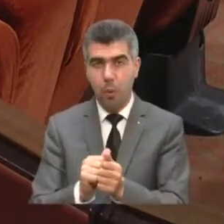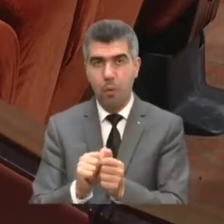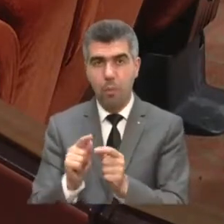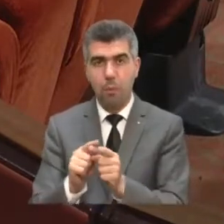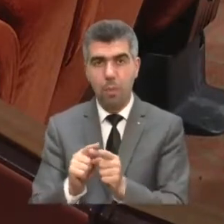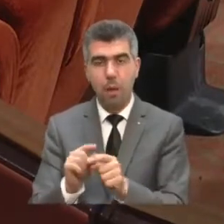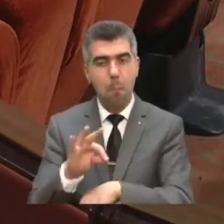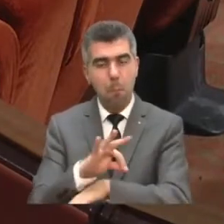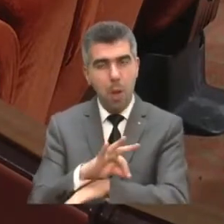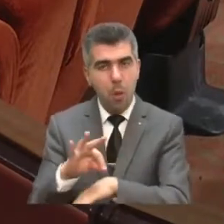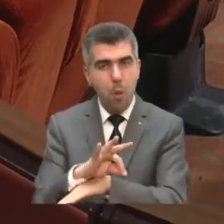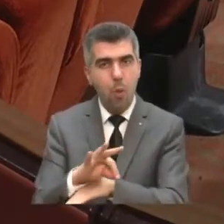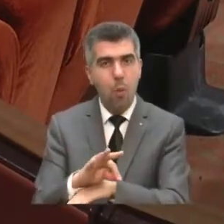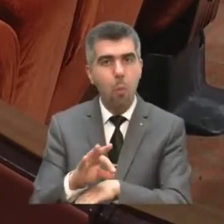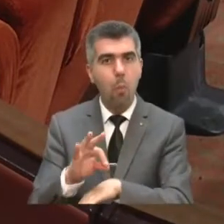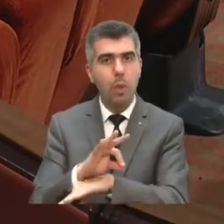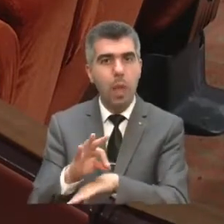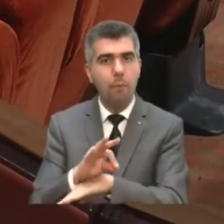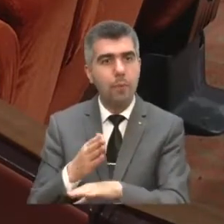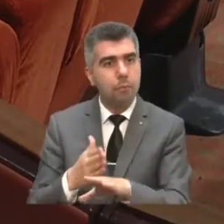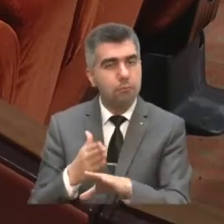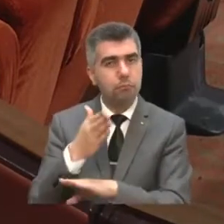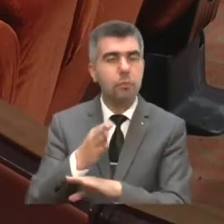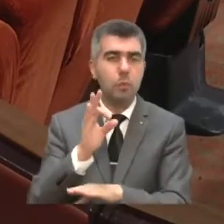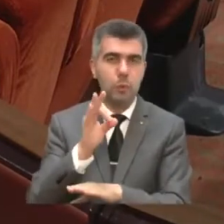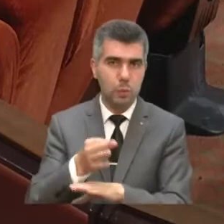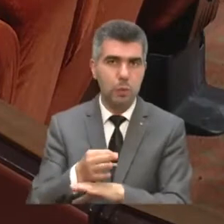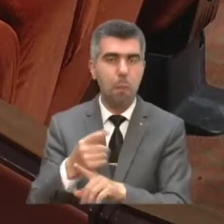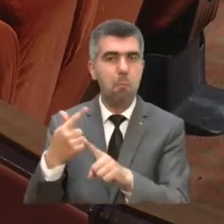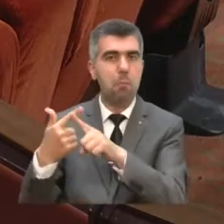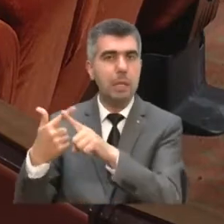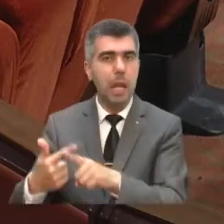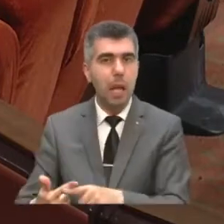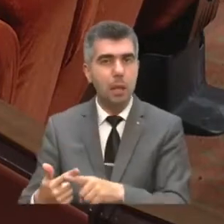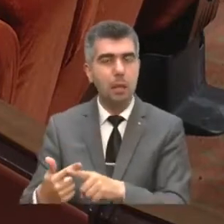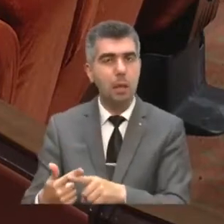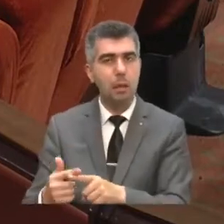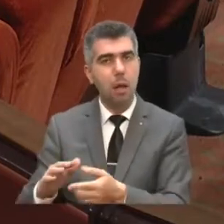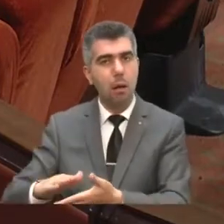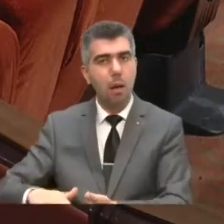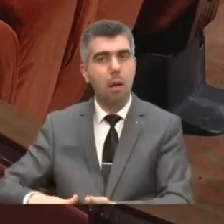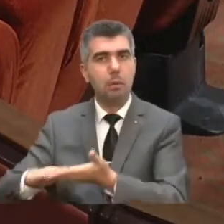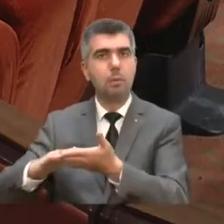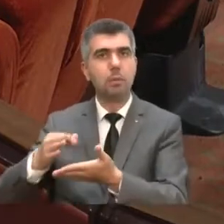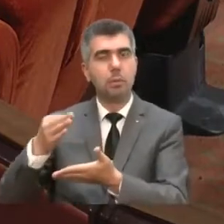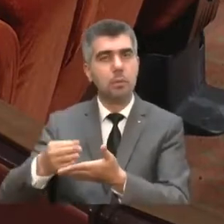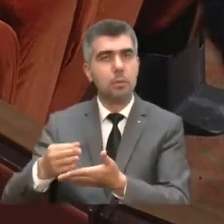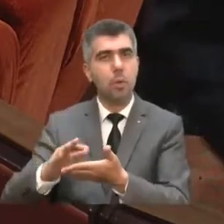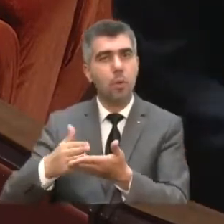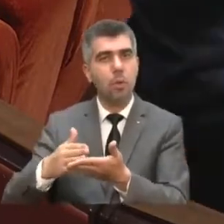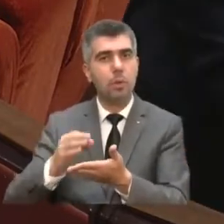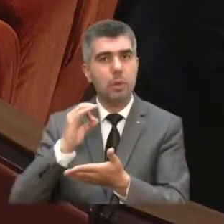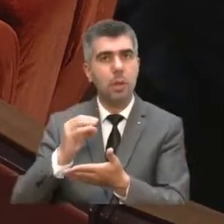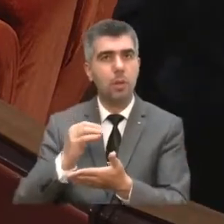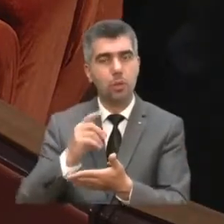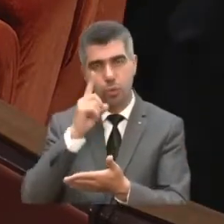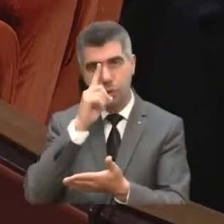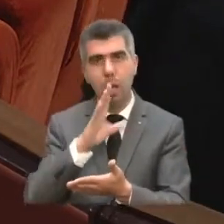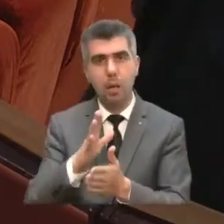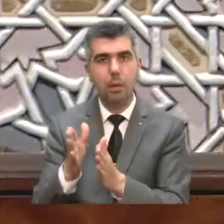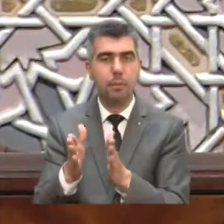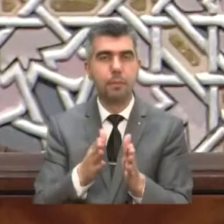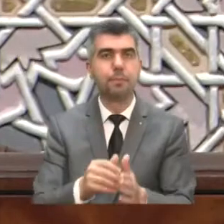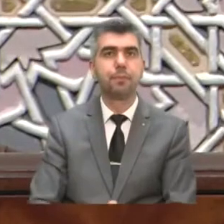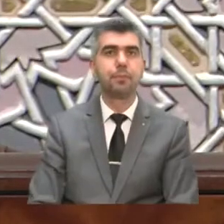التجهيز والتاطير ديالها، وباش نحاولوا نستجيبوا لهذا الخصاص المهمل. وشكرا. شكرا